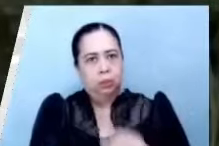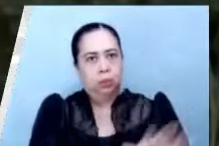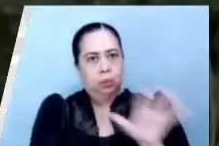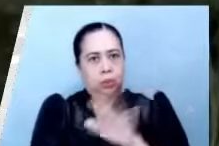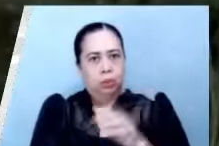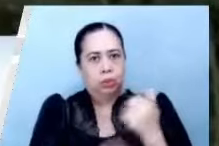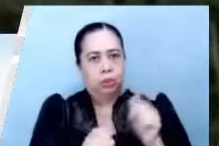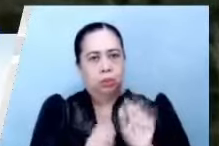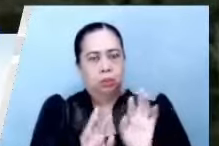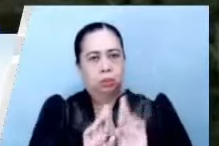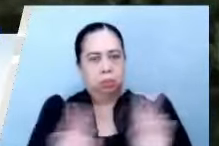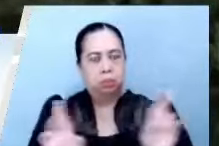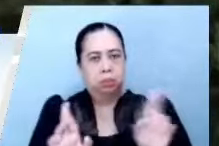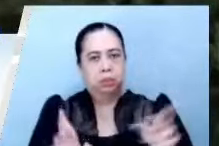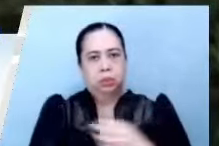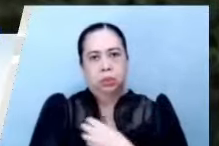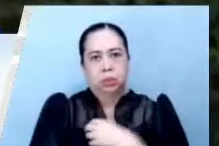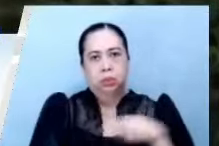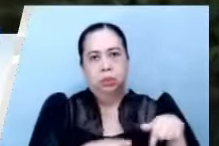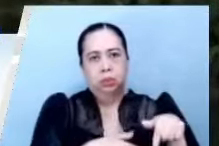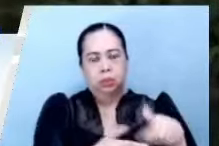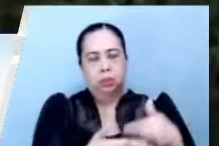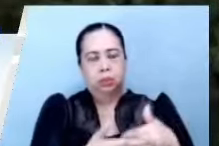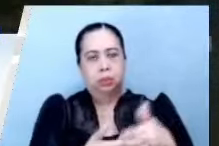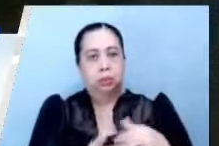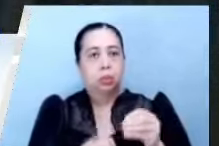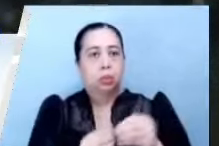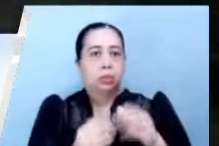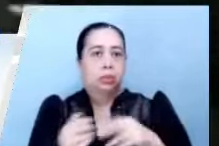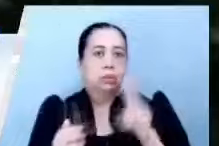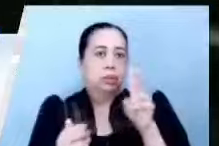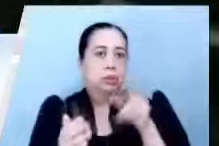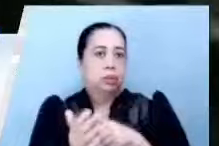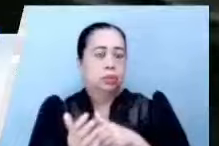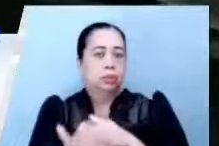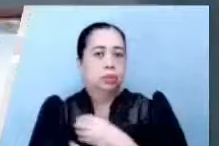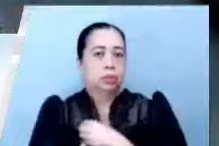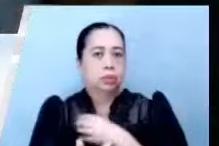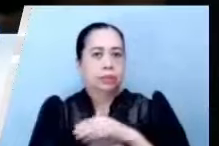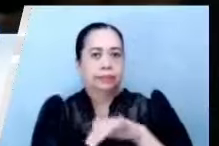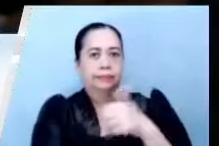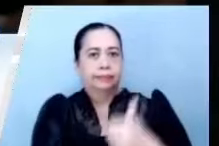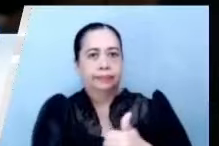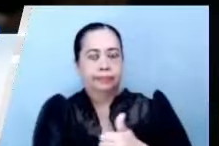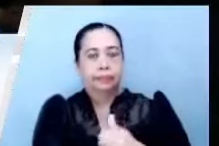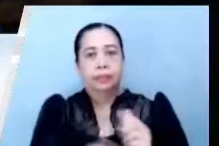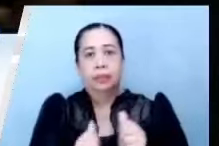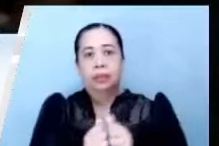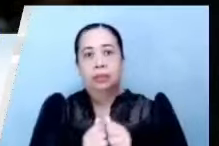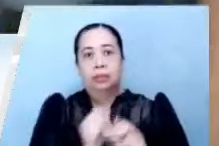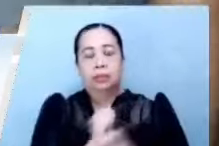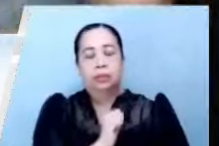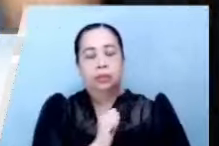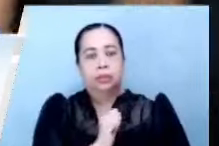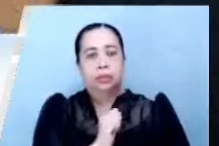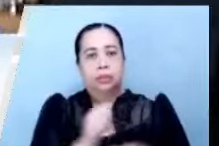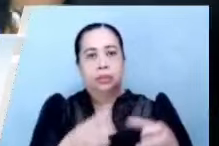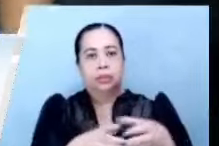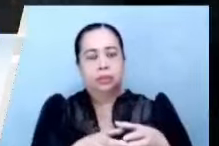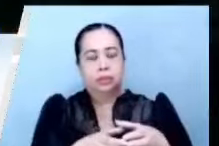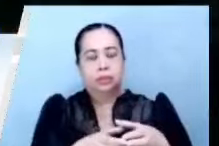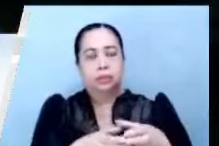nakapwesto ang mga pulis. Mahigit 2,000 pulis ang nakadeploy doon sa lugar. Kabilang dyan ang Regional Mobile Force Battalion